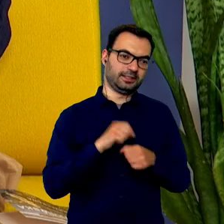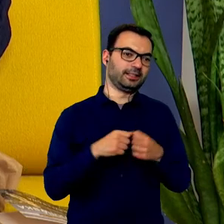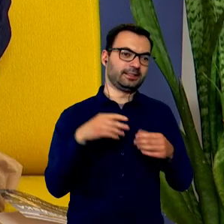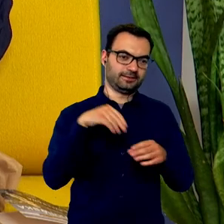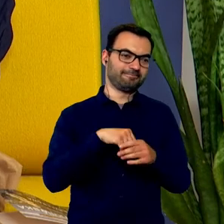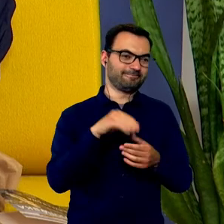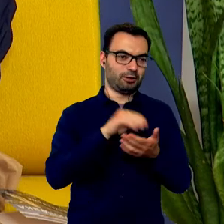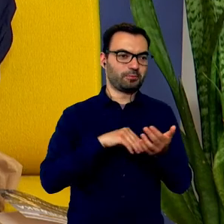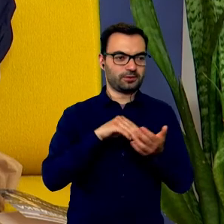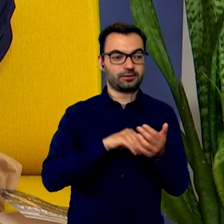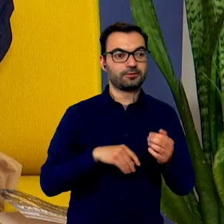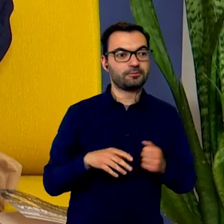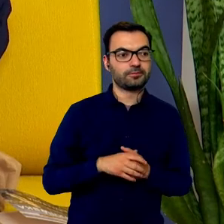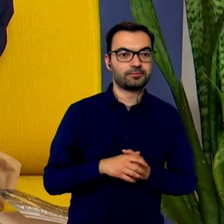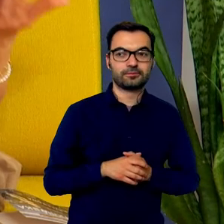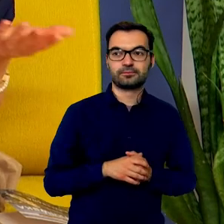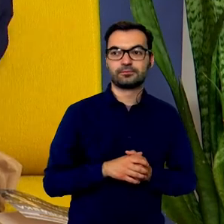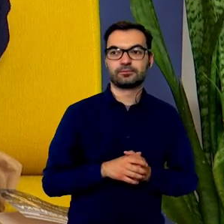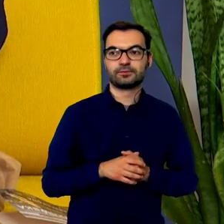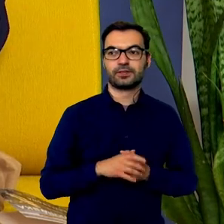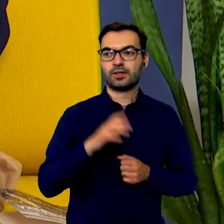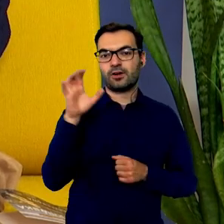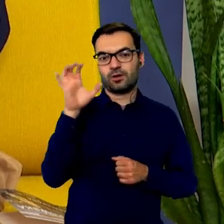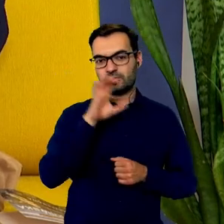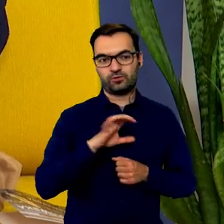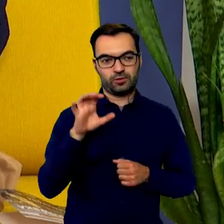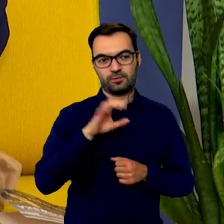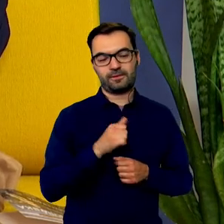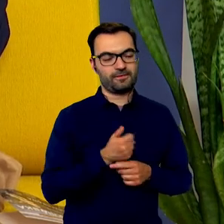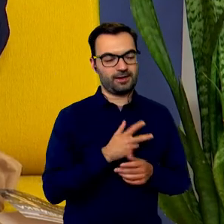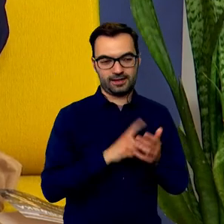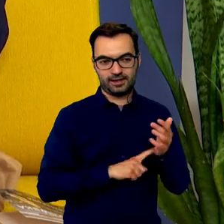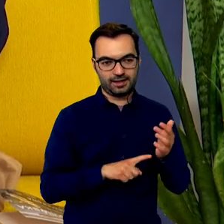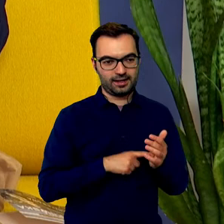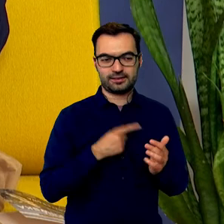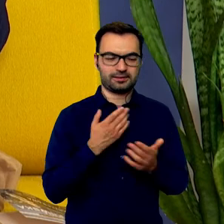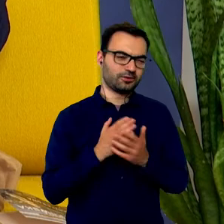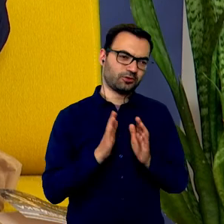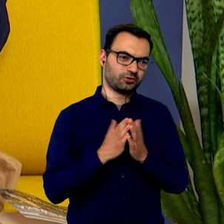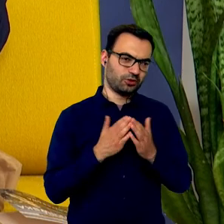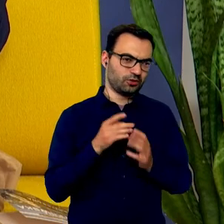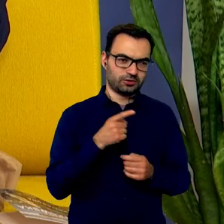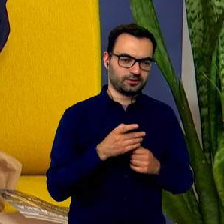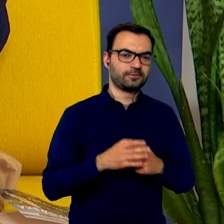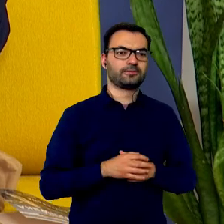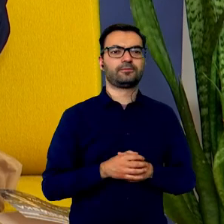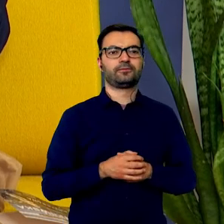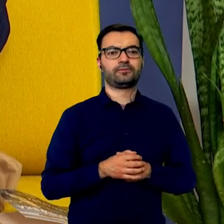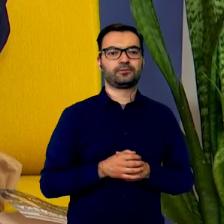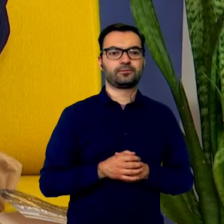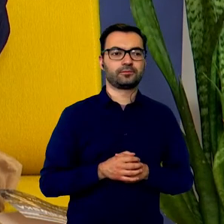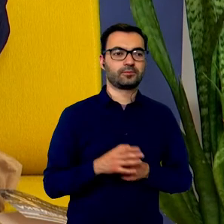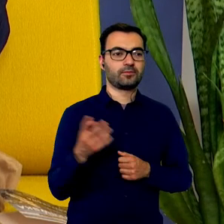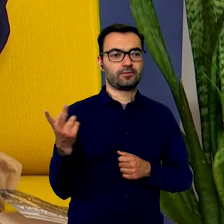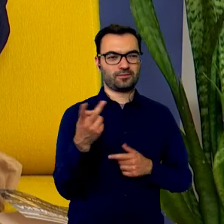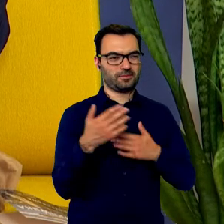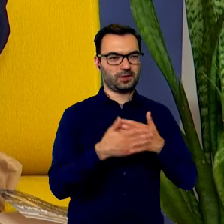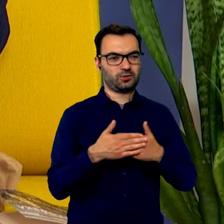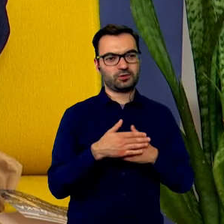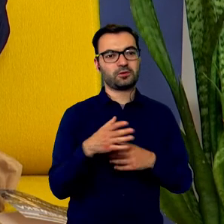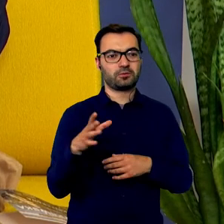tych kartach. Obserwujemy ją nie po raz pierwszy w książce. Można o was